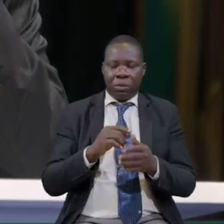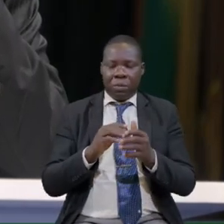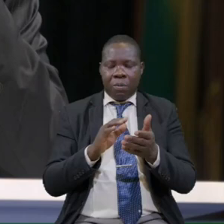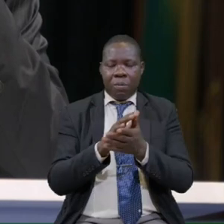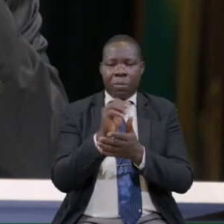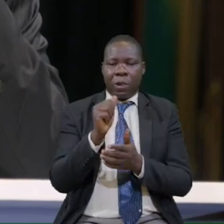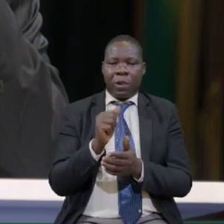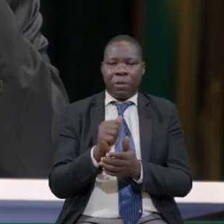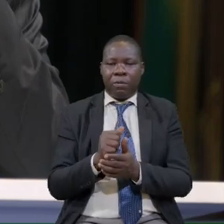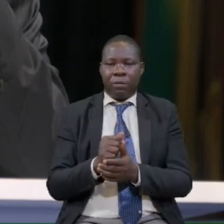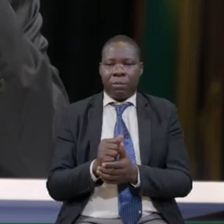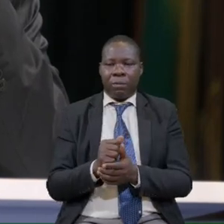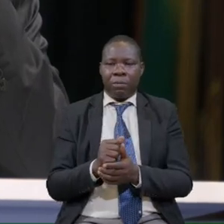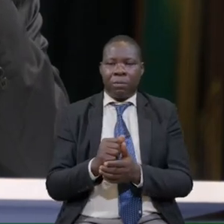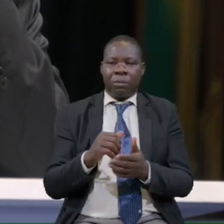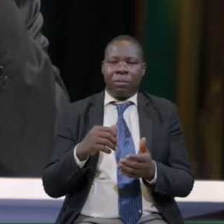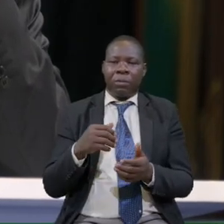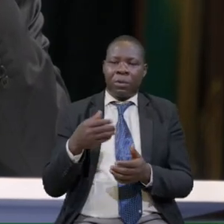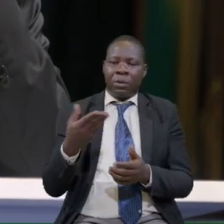crois.